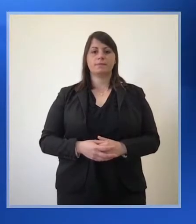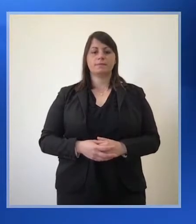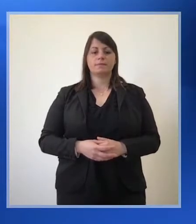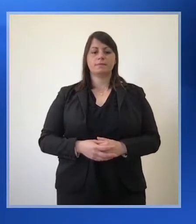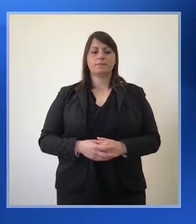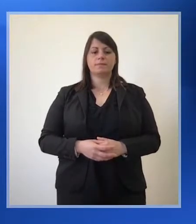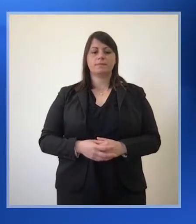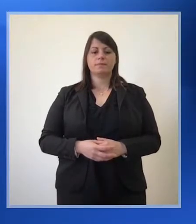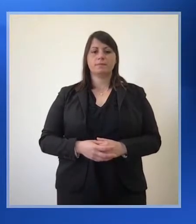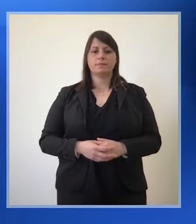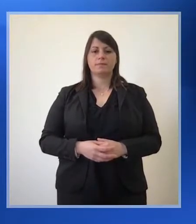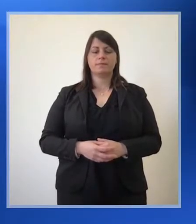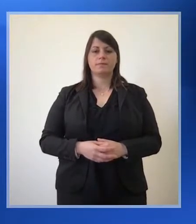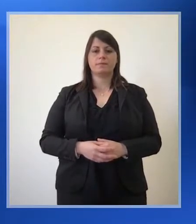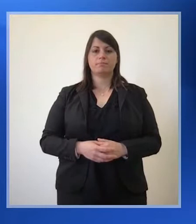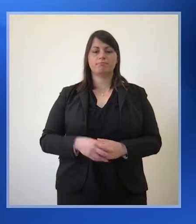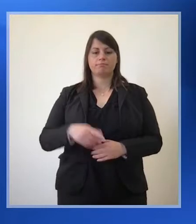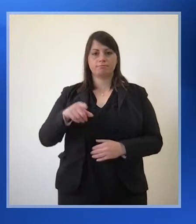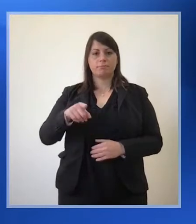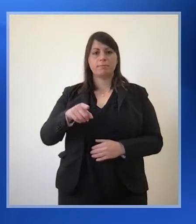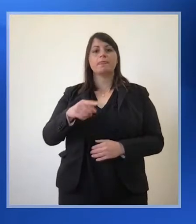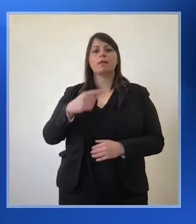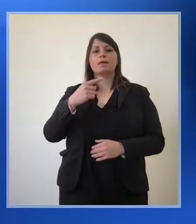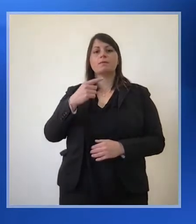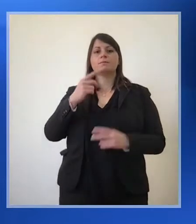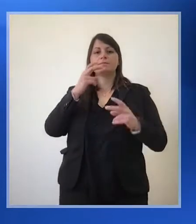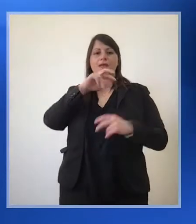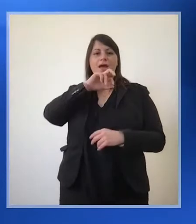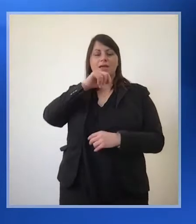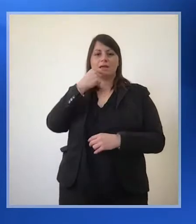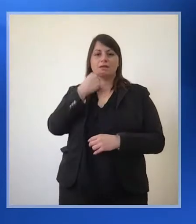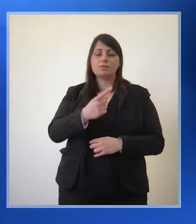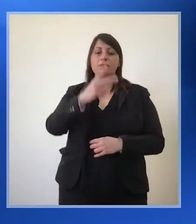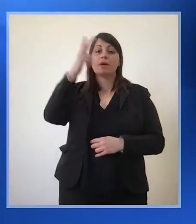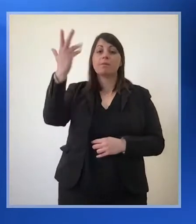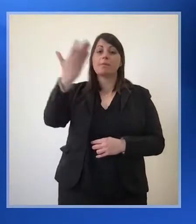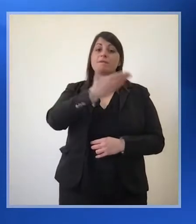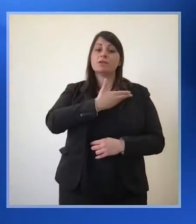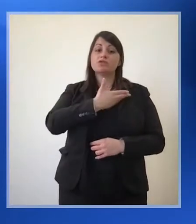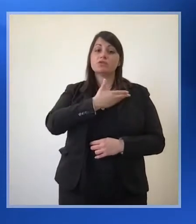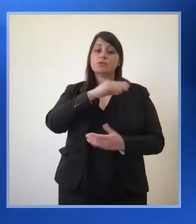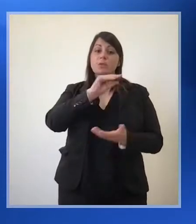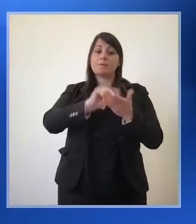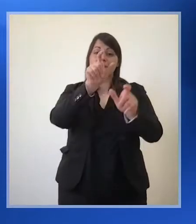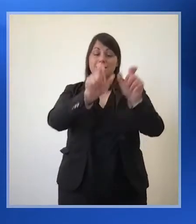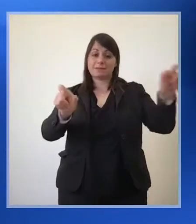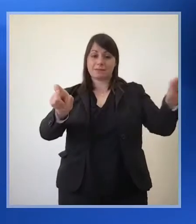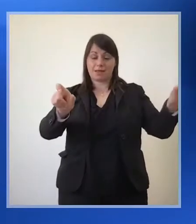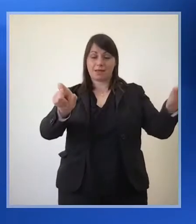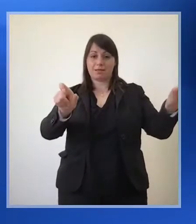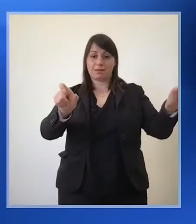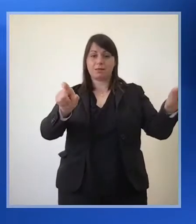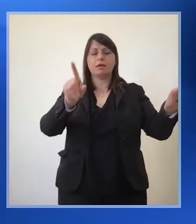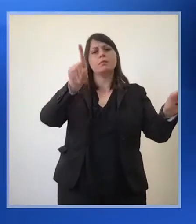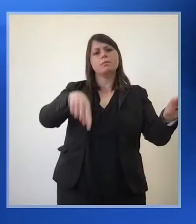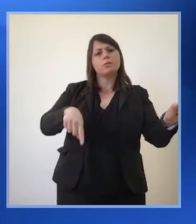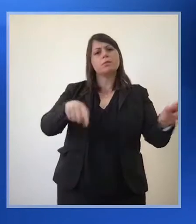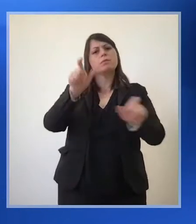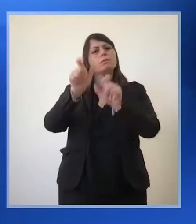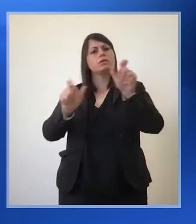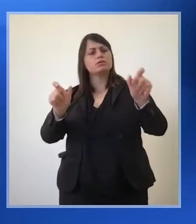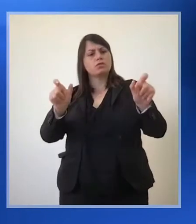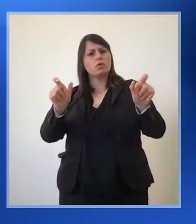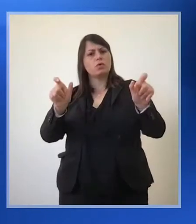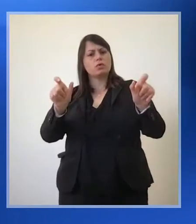Il Santo Padre Francesco, a tutti i fedeli presenti e a quelli che ricevono